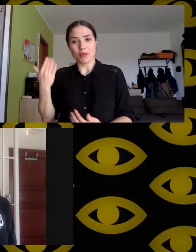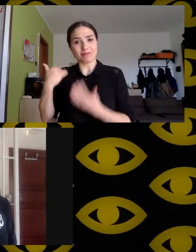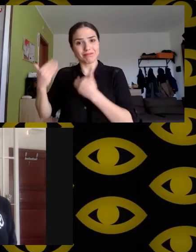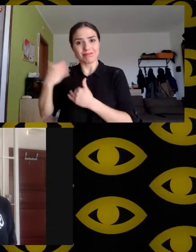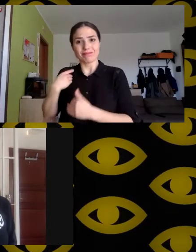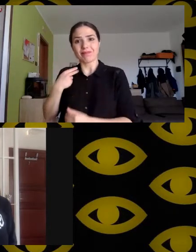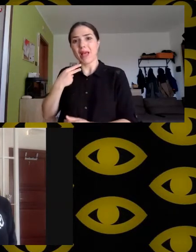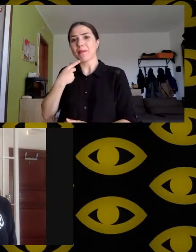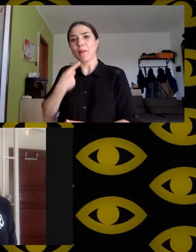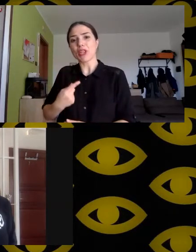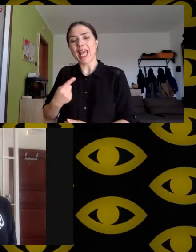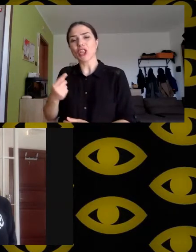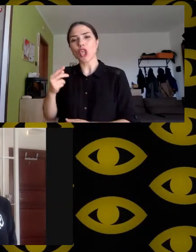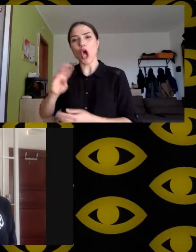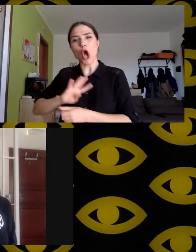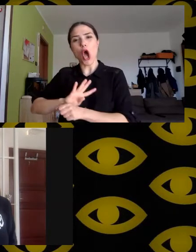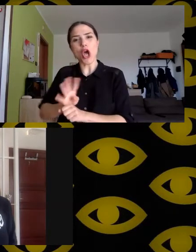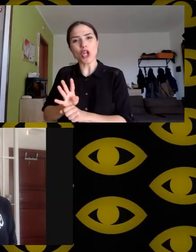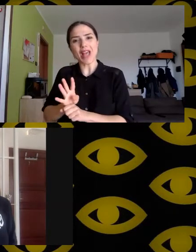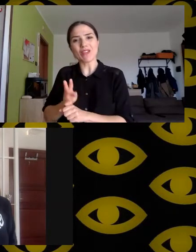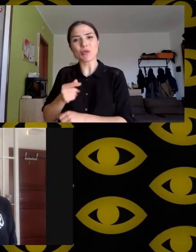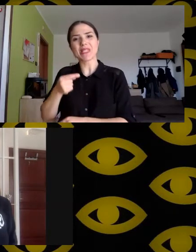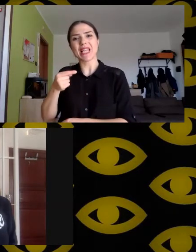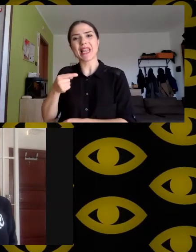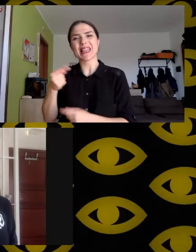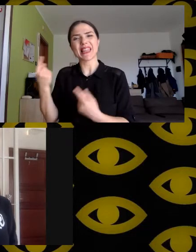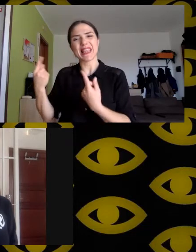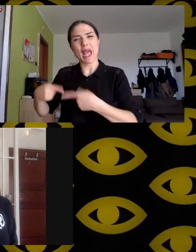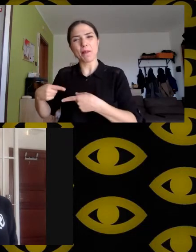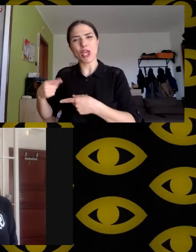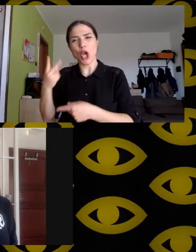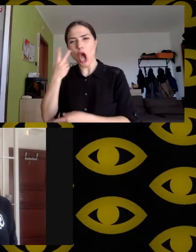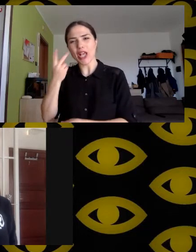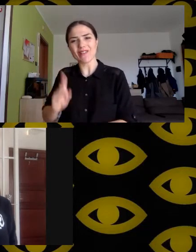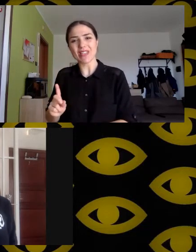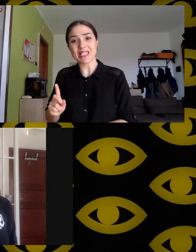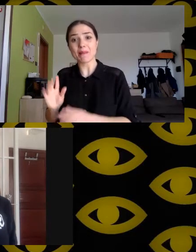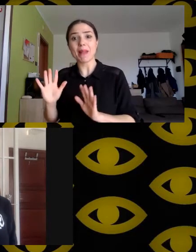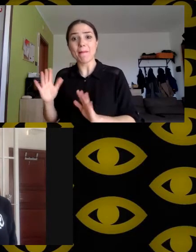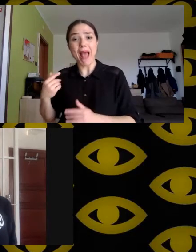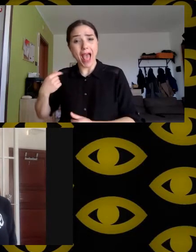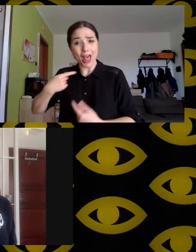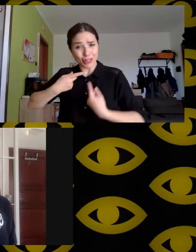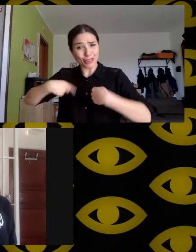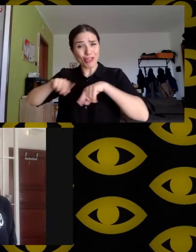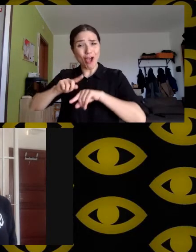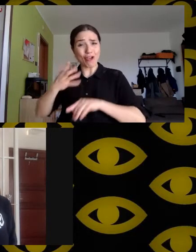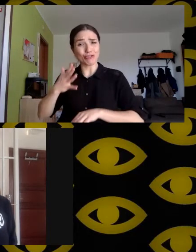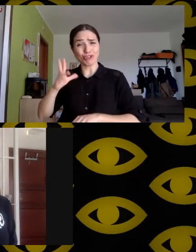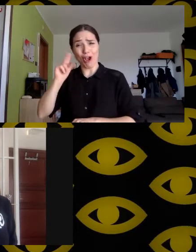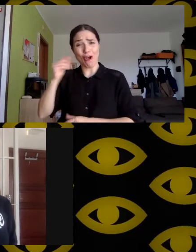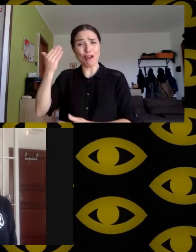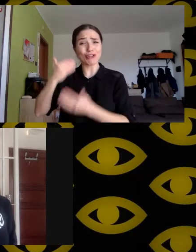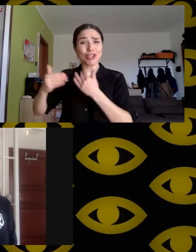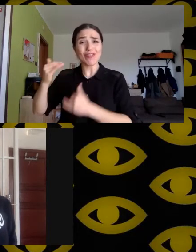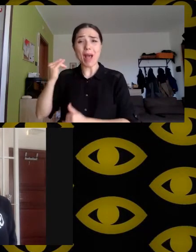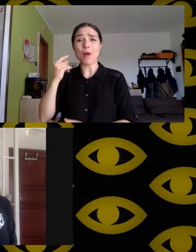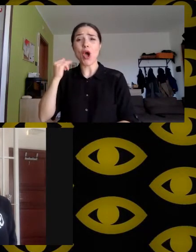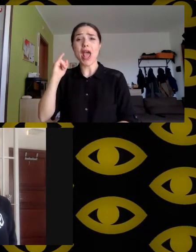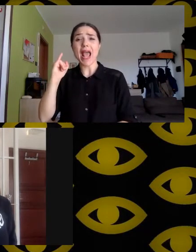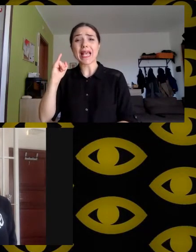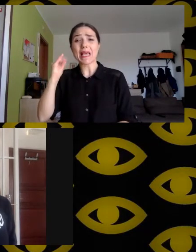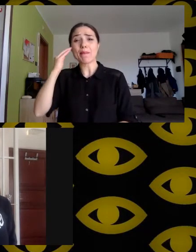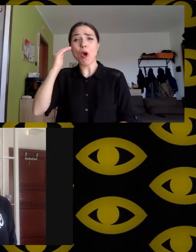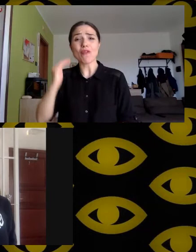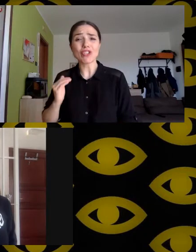forse questo nemico invisibile lo conoscevamo già, proprio perché non si vede la malattia, no? Non si vede l'ipovisione, non si vede l'ipoacusia.